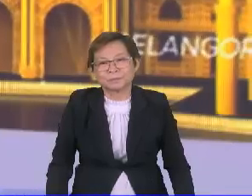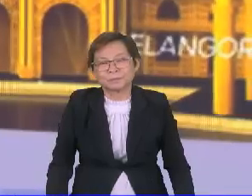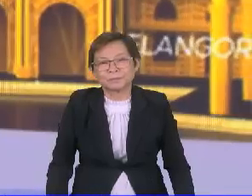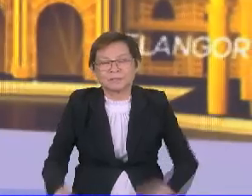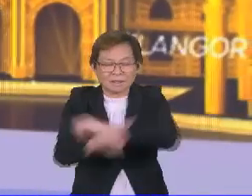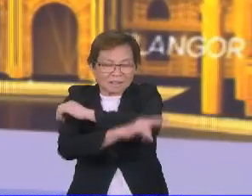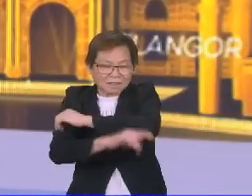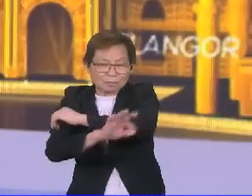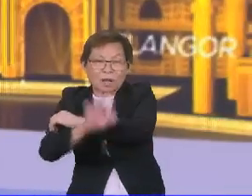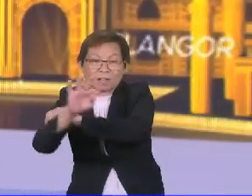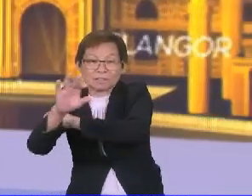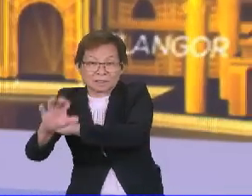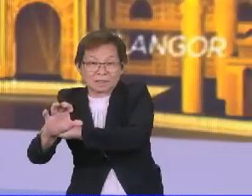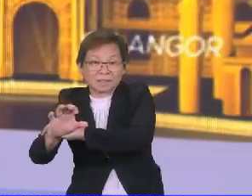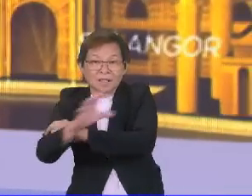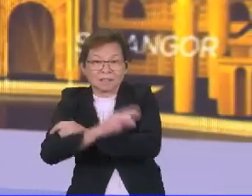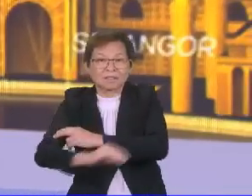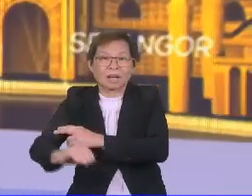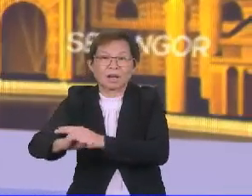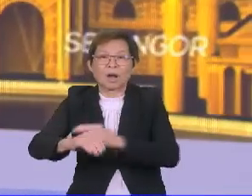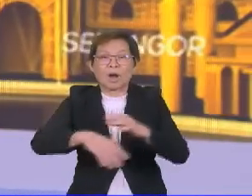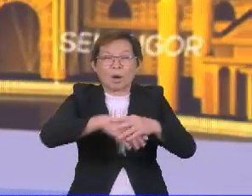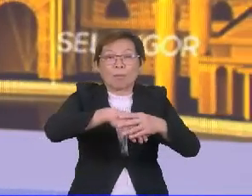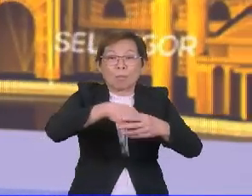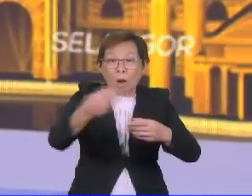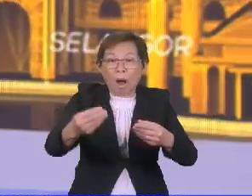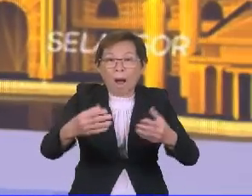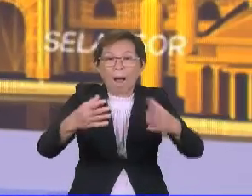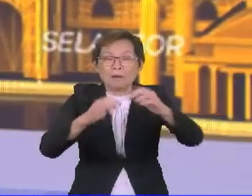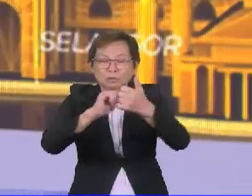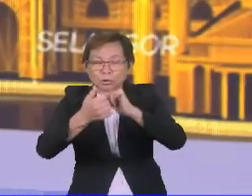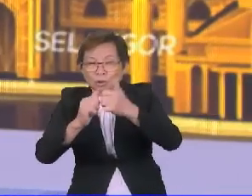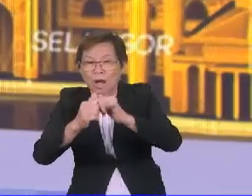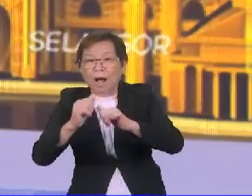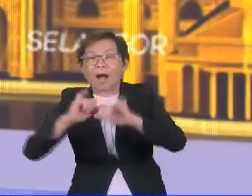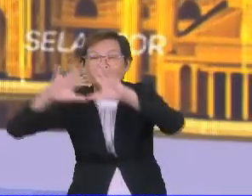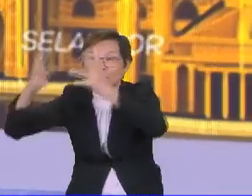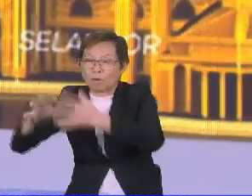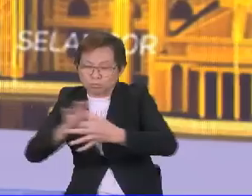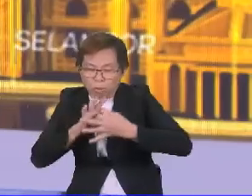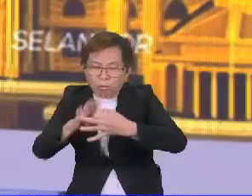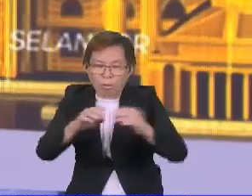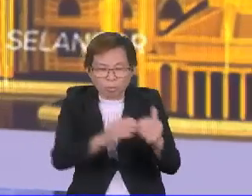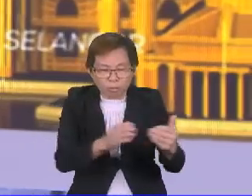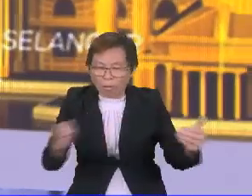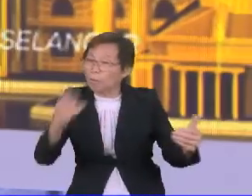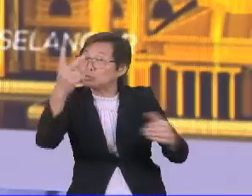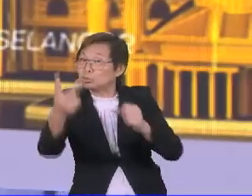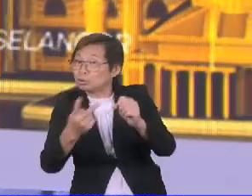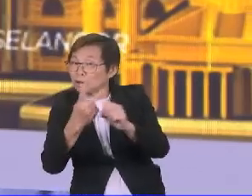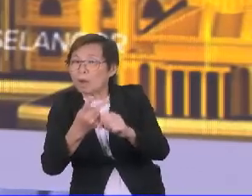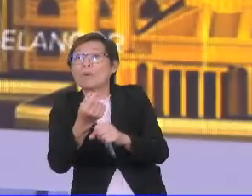Negeri 9 pakaian sukan antar bangsa Xiaomi mengumumkan kerjasama bagi tempo 2 tahun